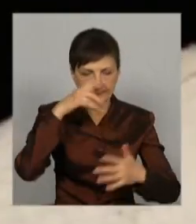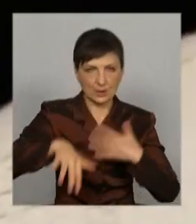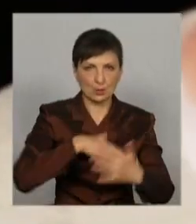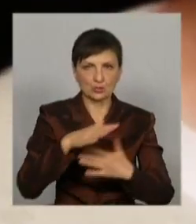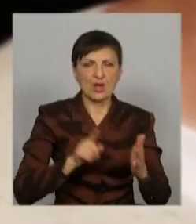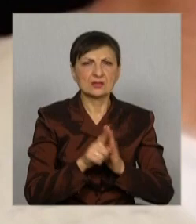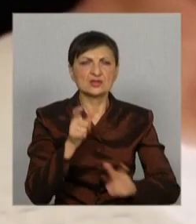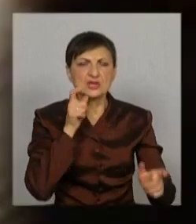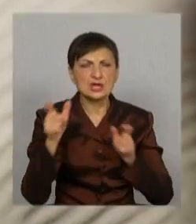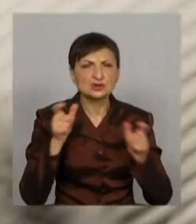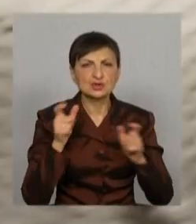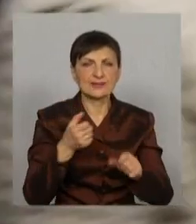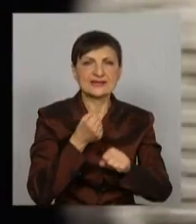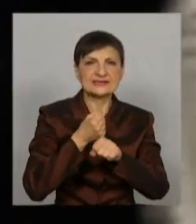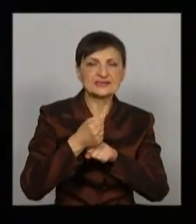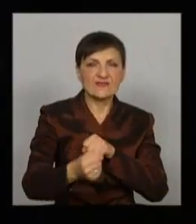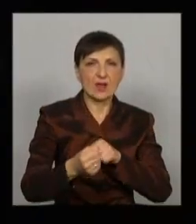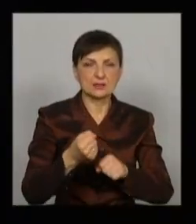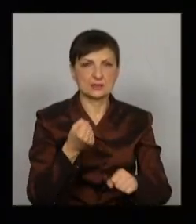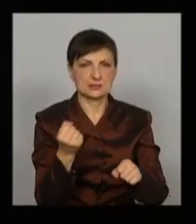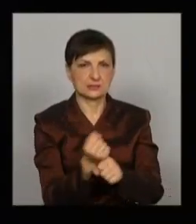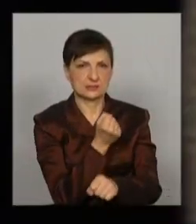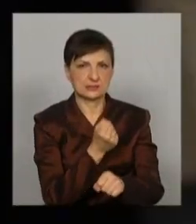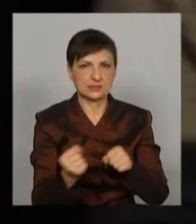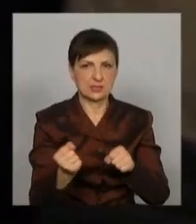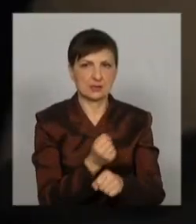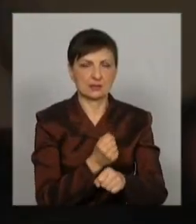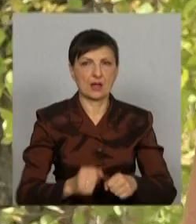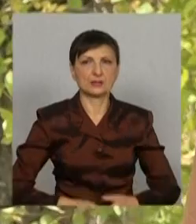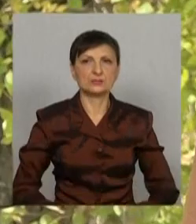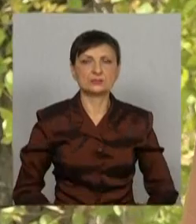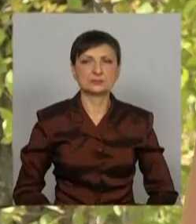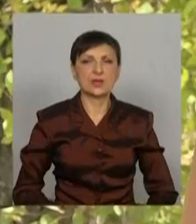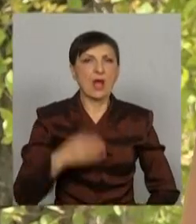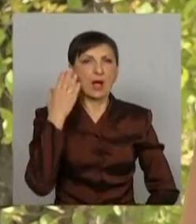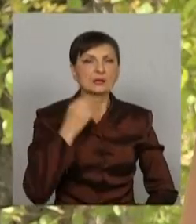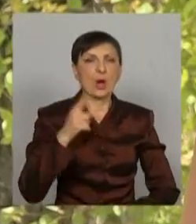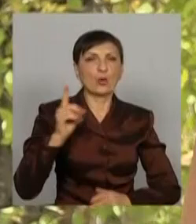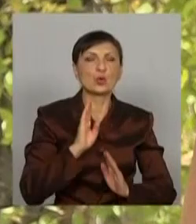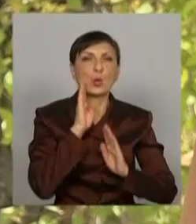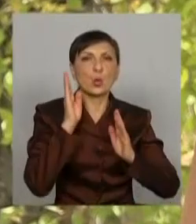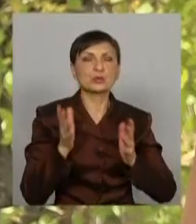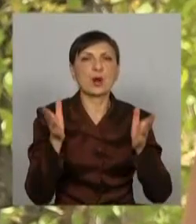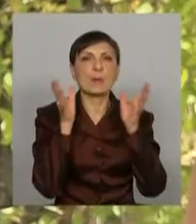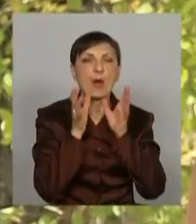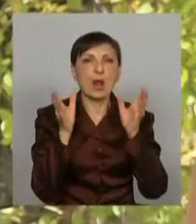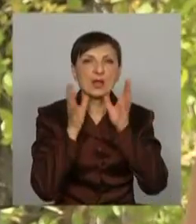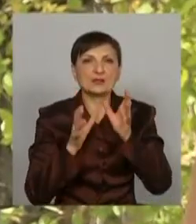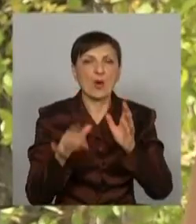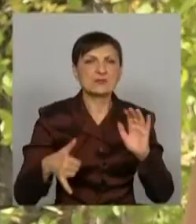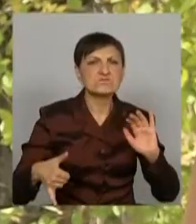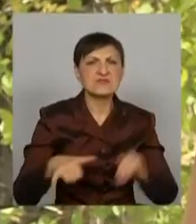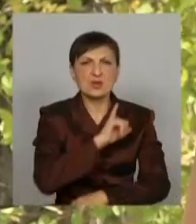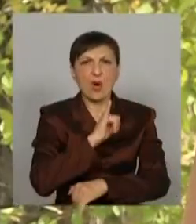кричать заставлять и применять силу когда он вставал на утреннюю на массу он буквально пинком